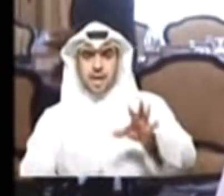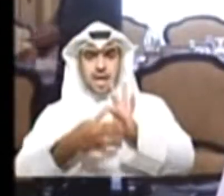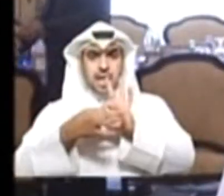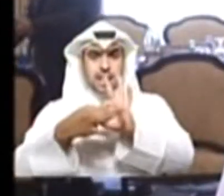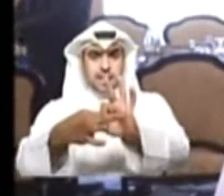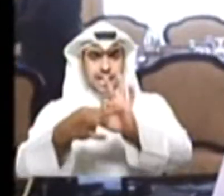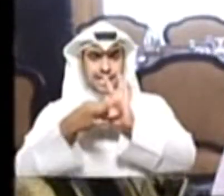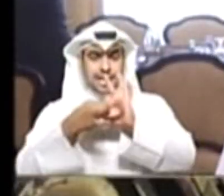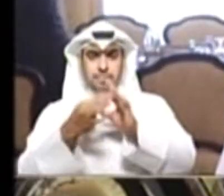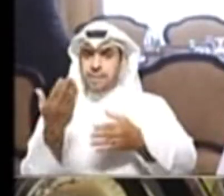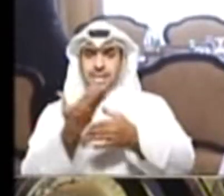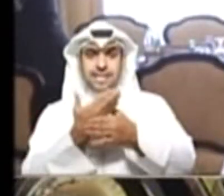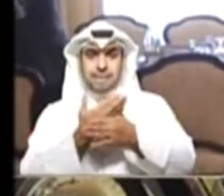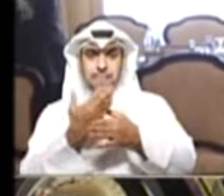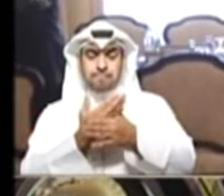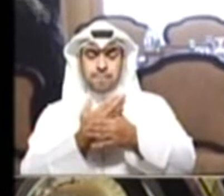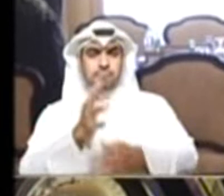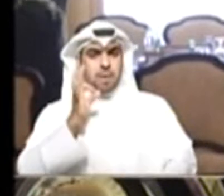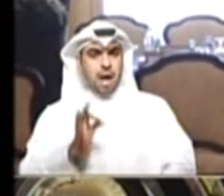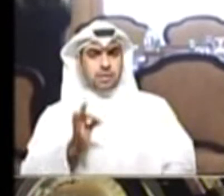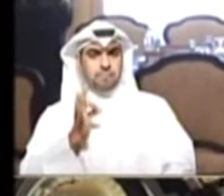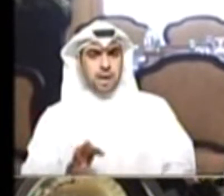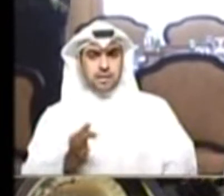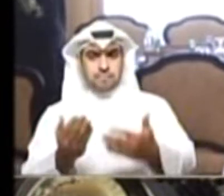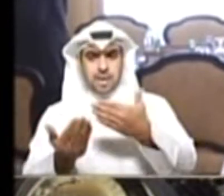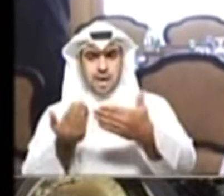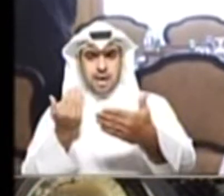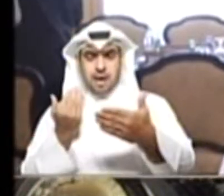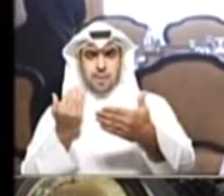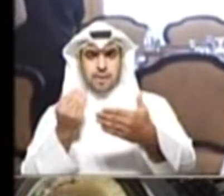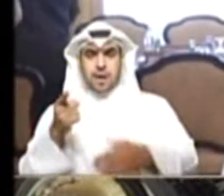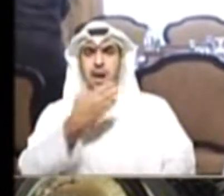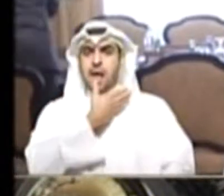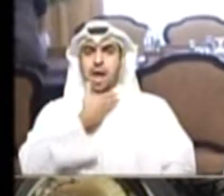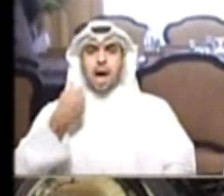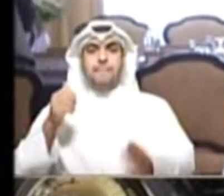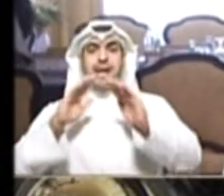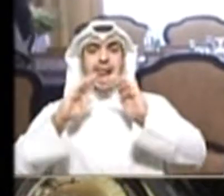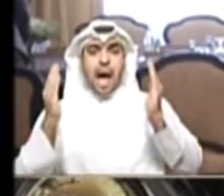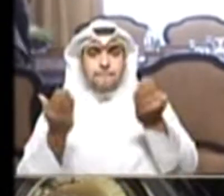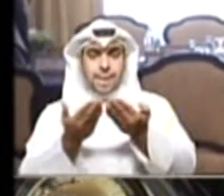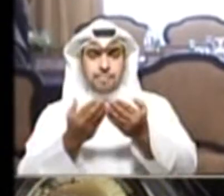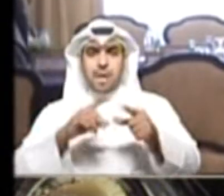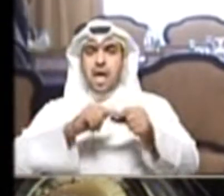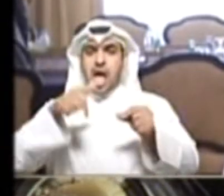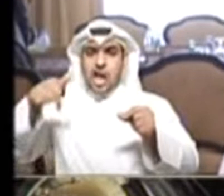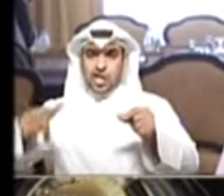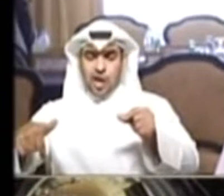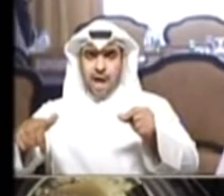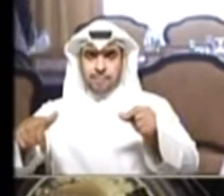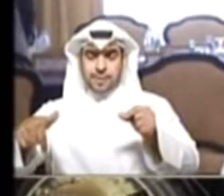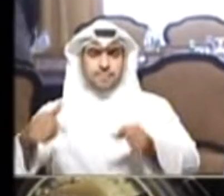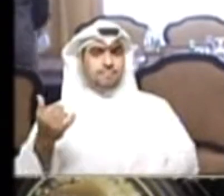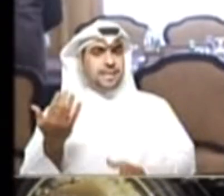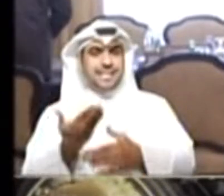حول إقامة بعض الفعاليات الخاصة في الأمانة العامة لمجلس التعاون لإبراز كل الإنجازات